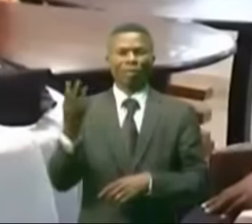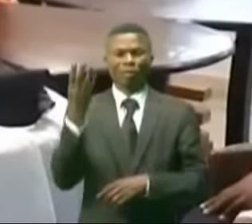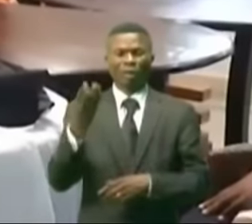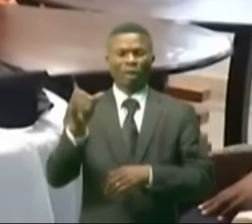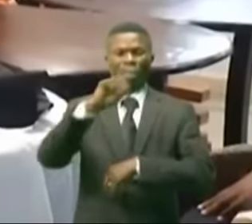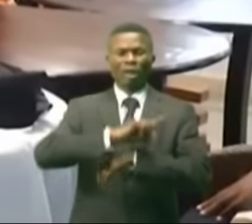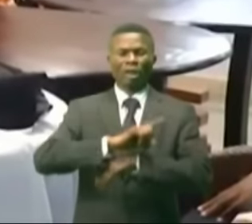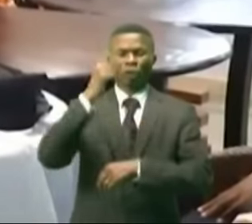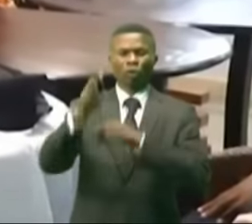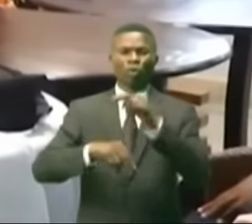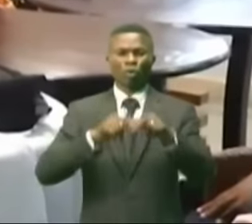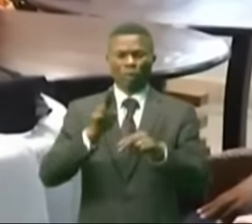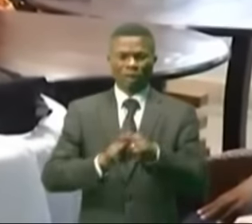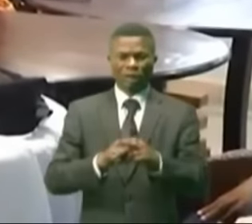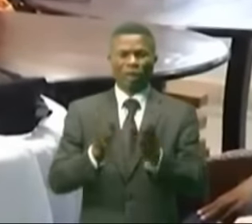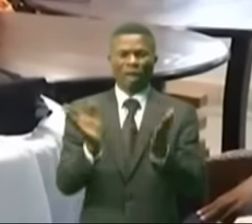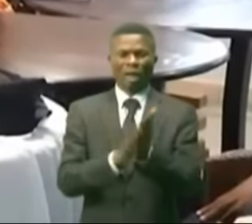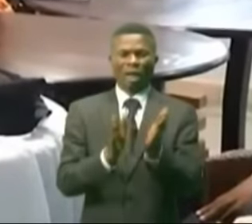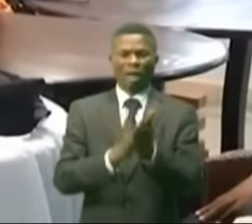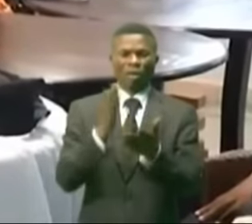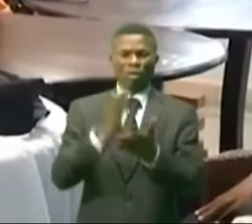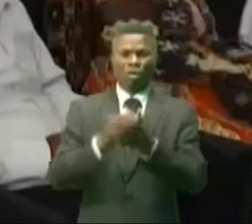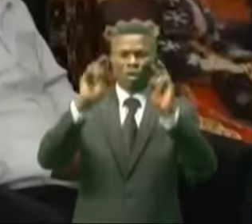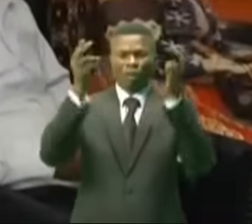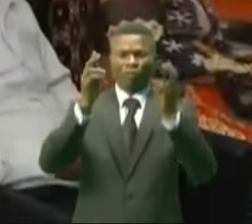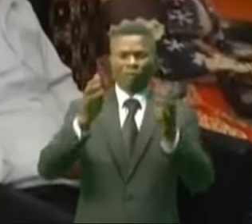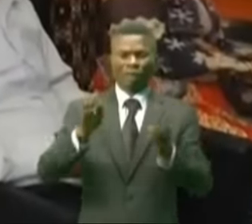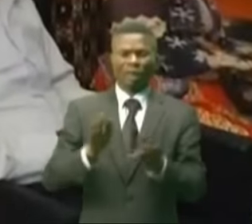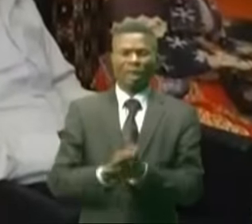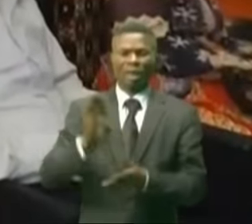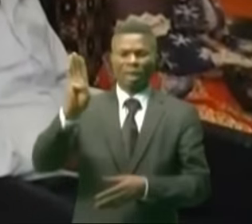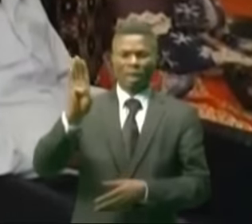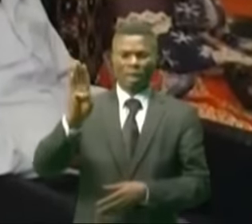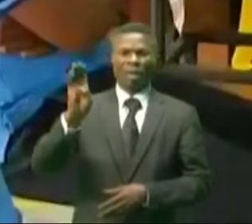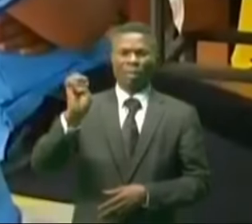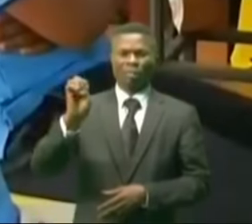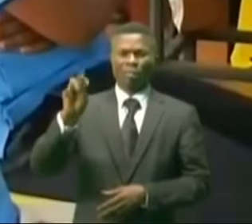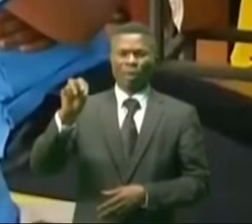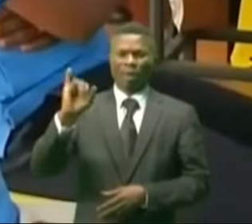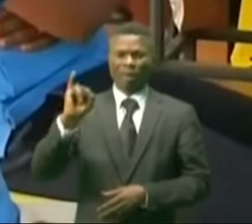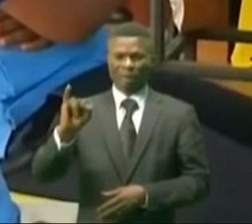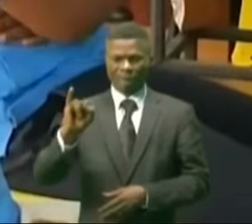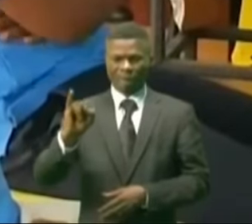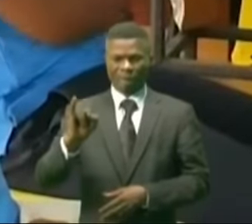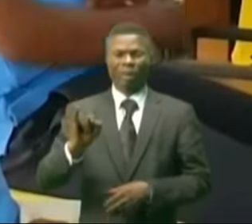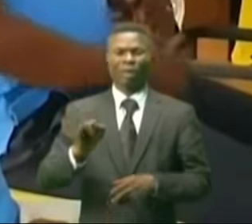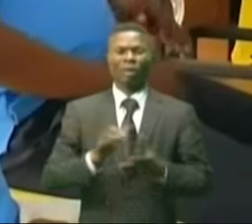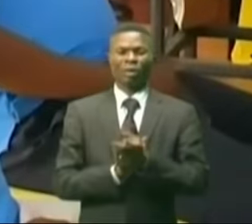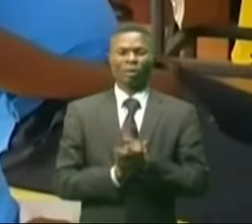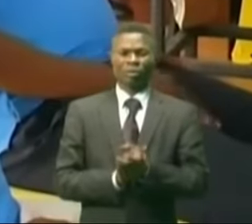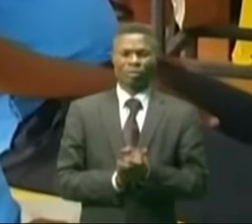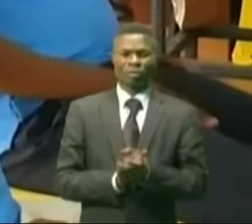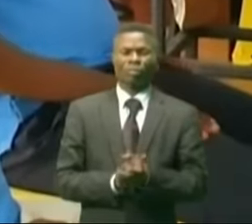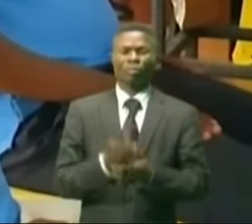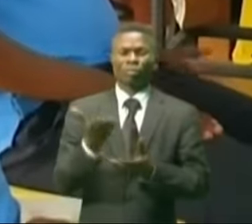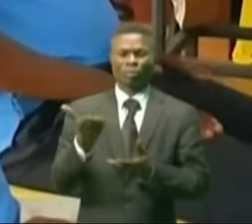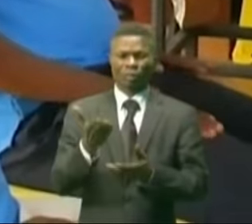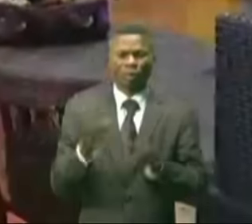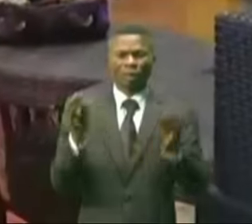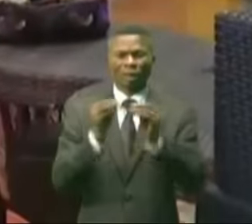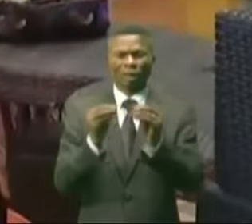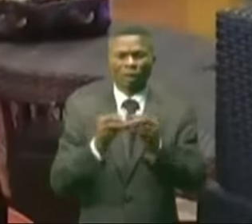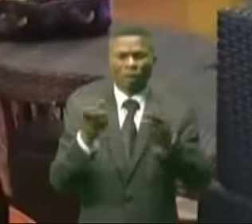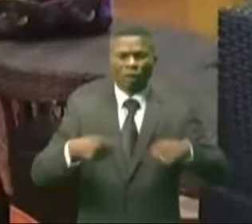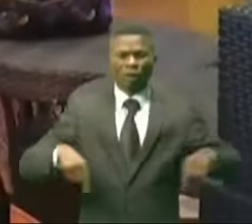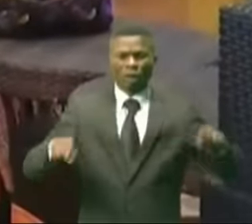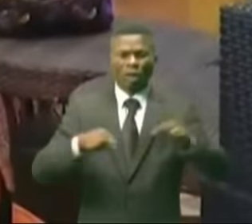privées agréées. À Ville du Béni, les promoteurs et les enseignants réunis au sein de l'Association nationale des écoles privées agréées à son EPANSIG se sont réunis dans la salle